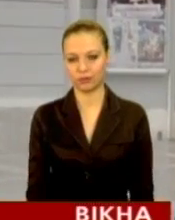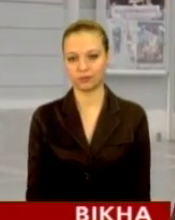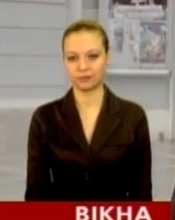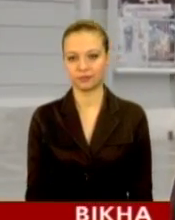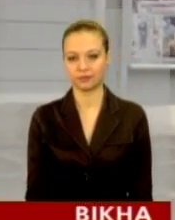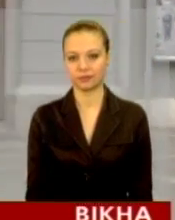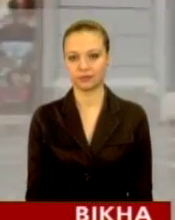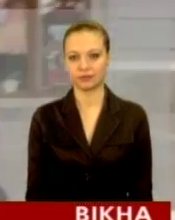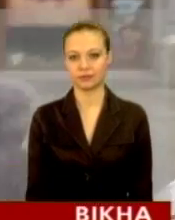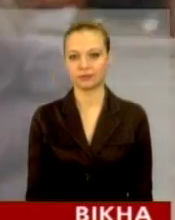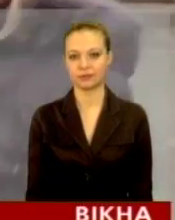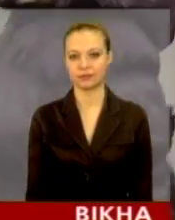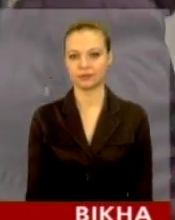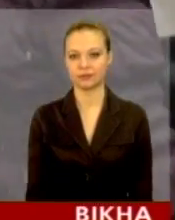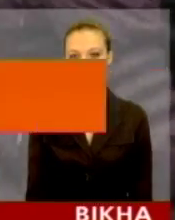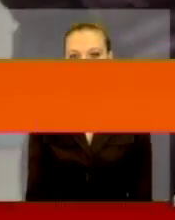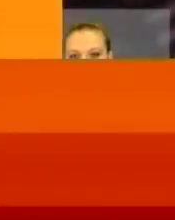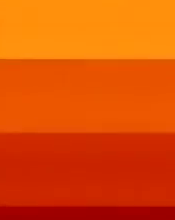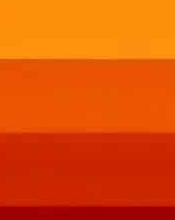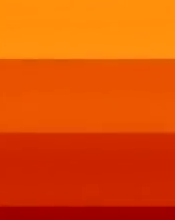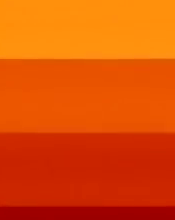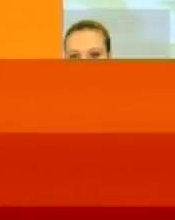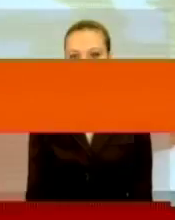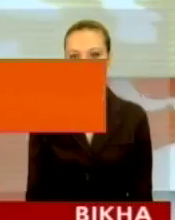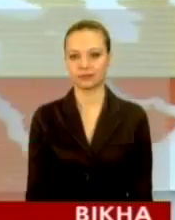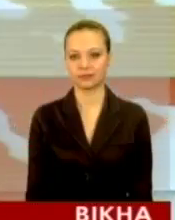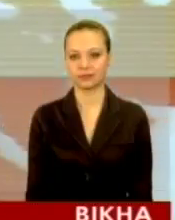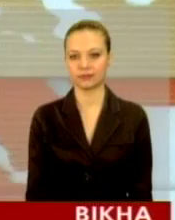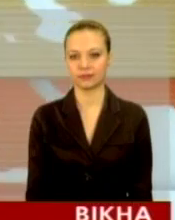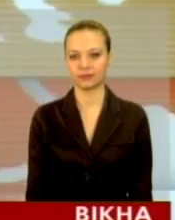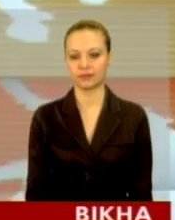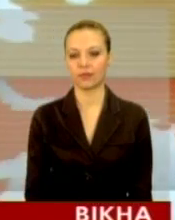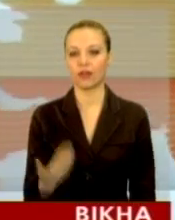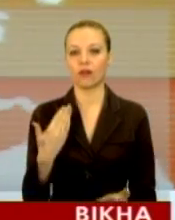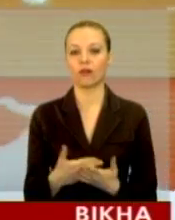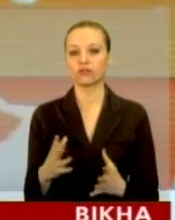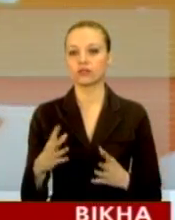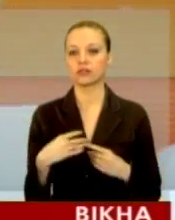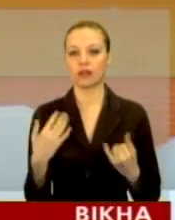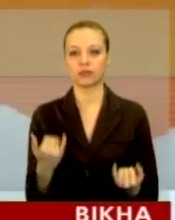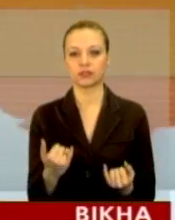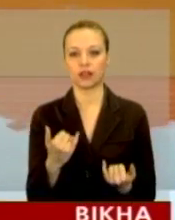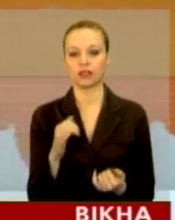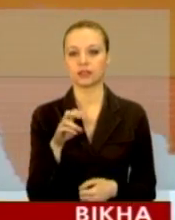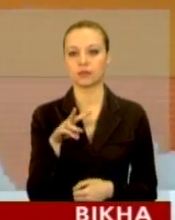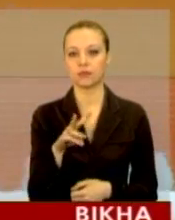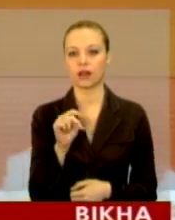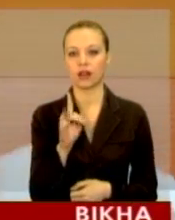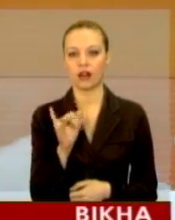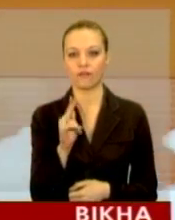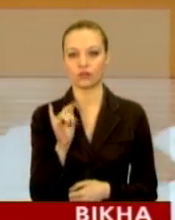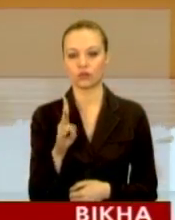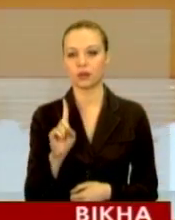Тройка, да? Отже, з нами в студії Леонід Макарович